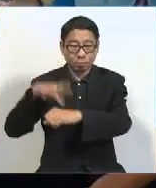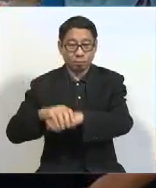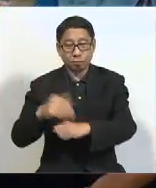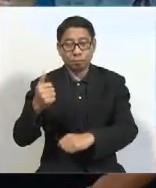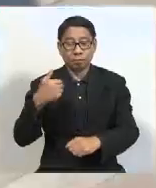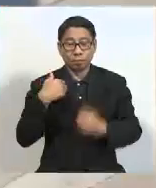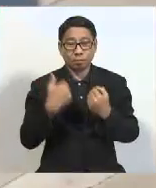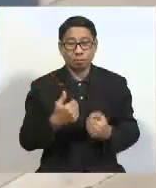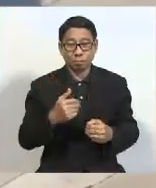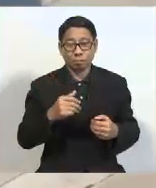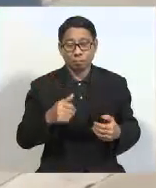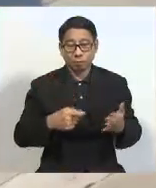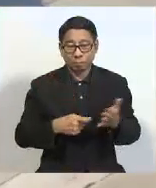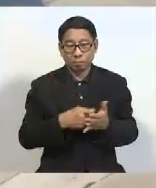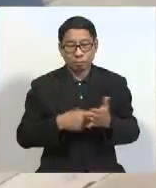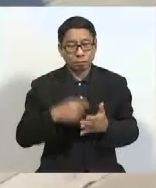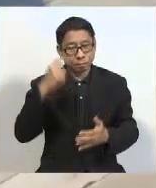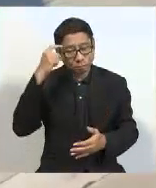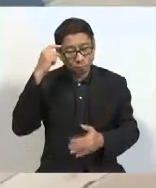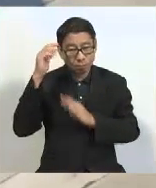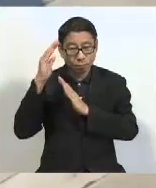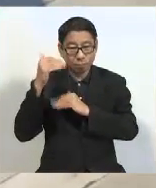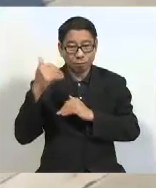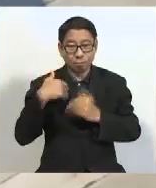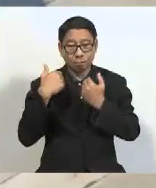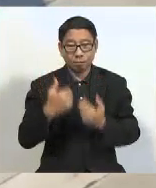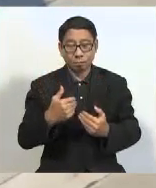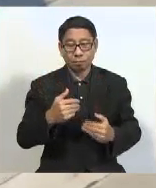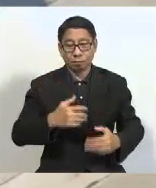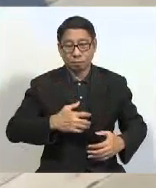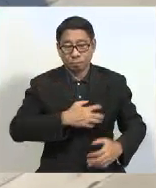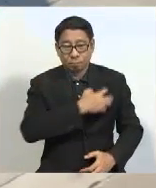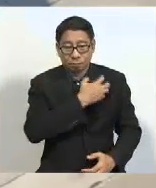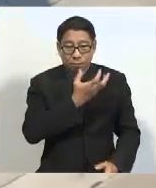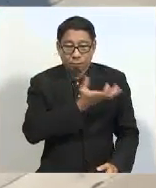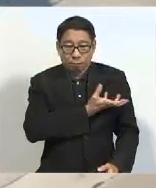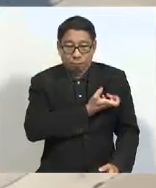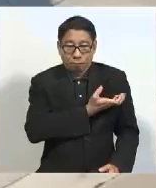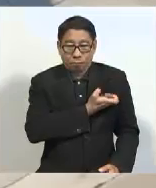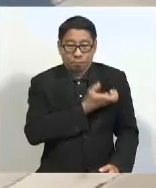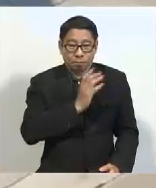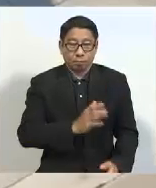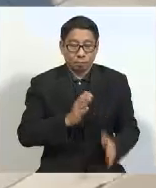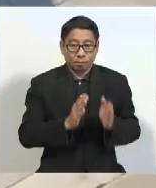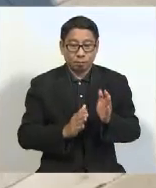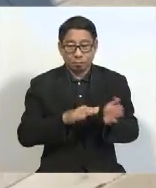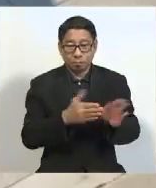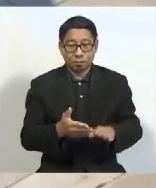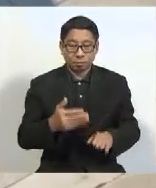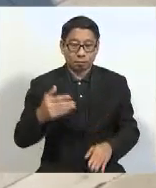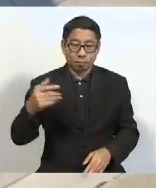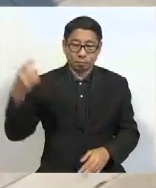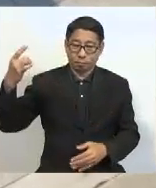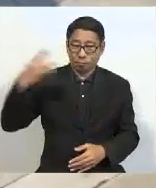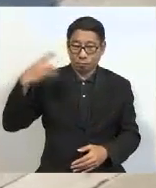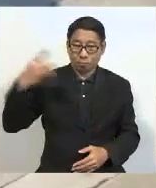งจูงใจในการก่อเหตุการณ์ในครั้งนี้เนี่ยก็คาดว่าน่าจะเกิดจากความคับแค้นใจที่ถูกผู้เสียชีวิตเนี่ยล้อเลียนก็เป็นเห